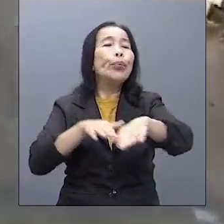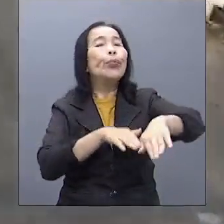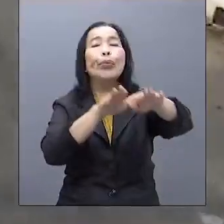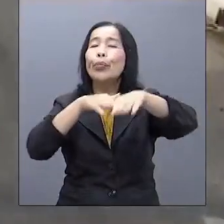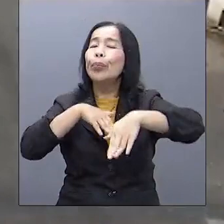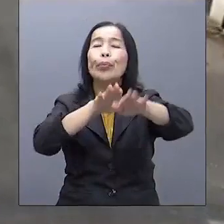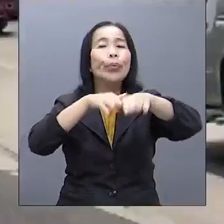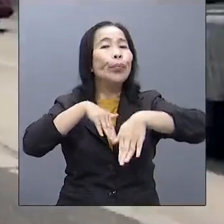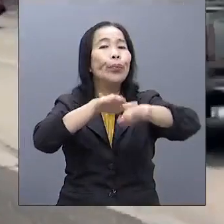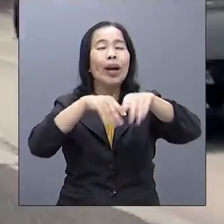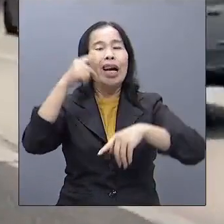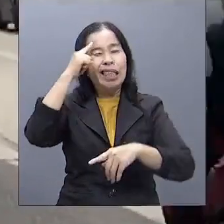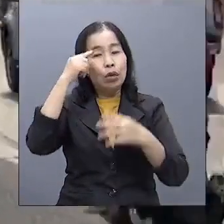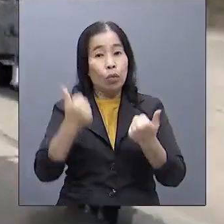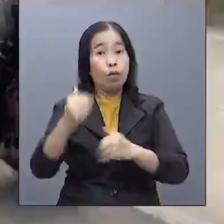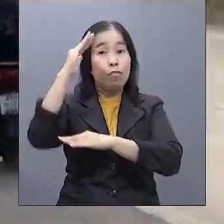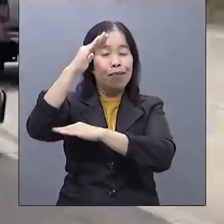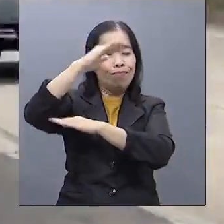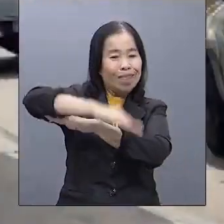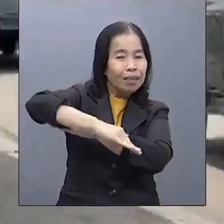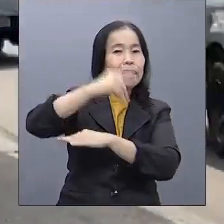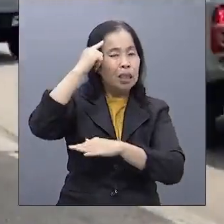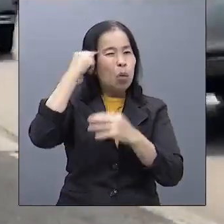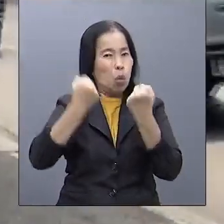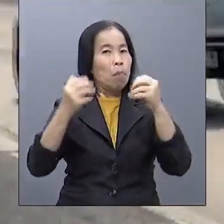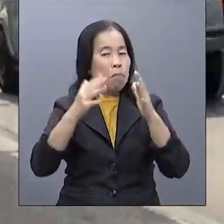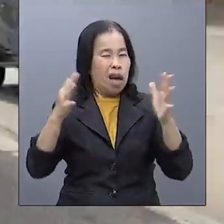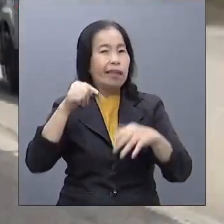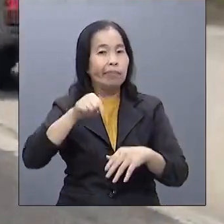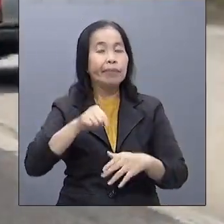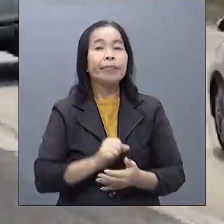ที่คาดว่าบ่ายวันนี้และช่วงเย็นปริมาณรถก็จะมากขึ้นกว่านี้อีกค่ะ